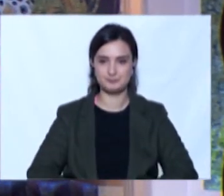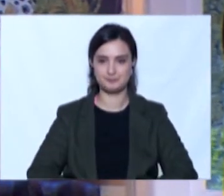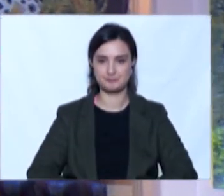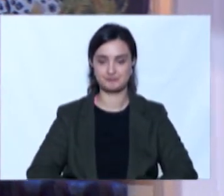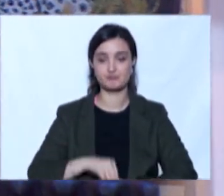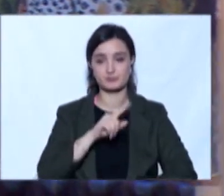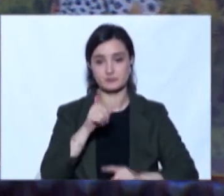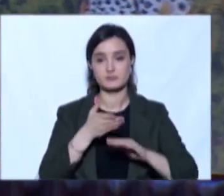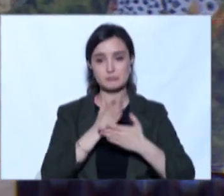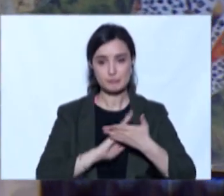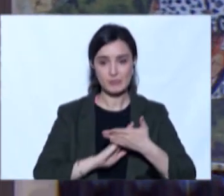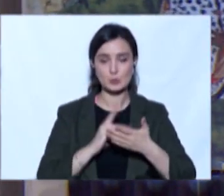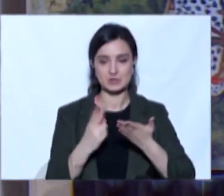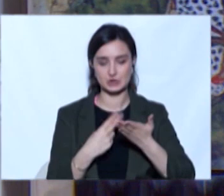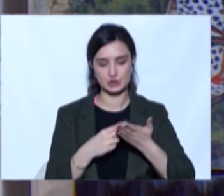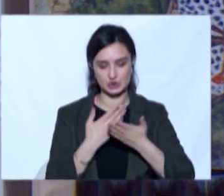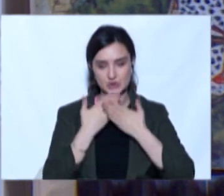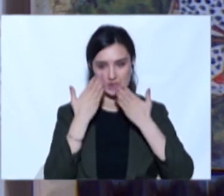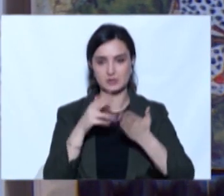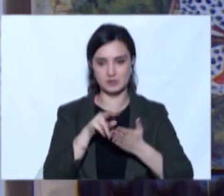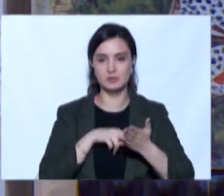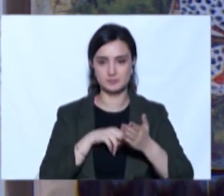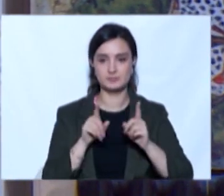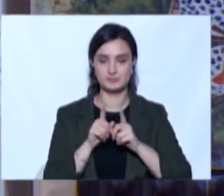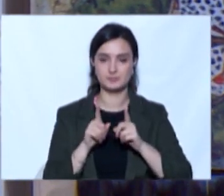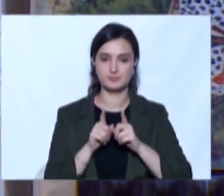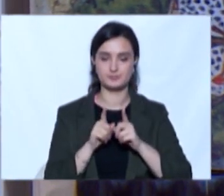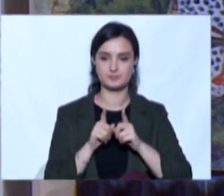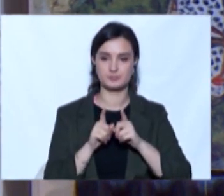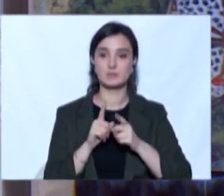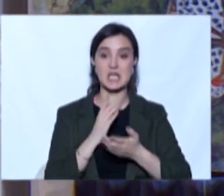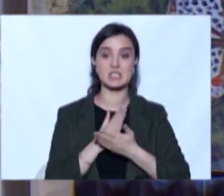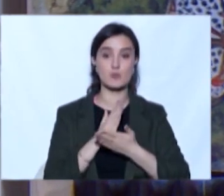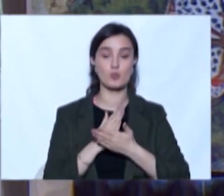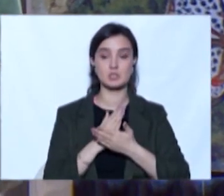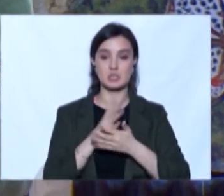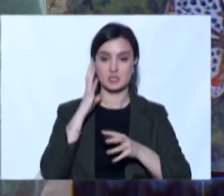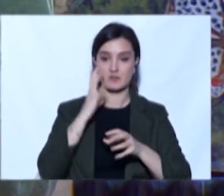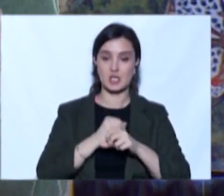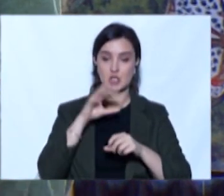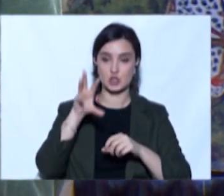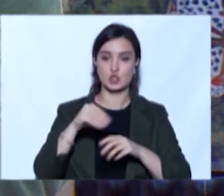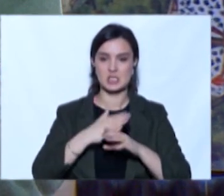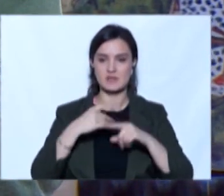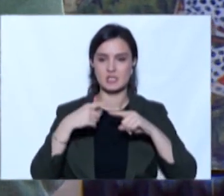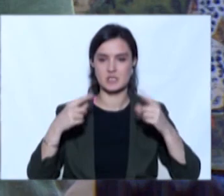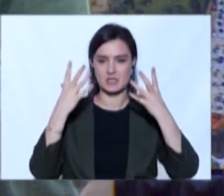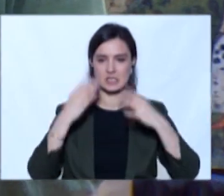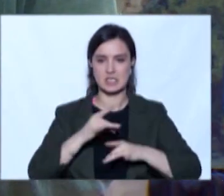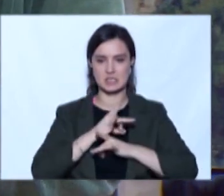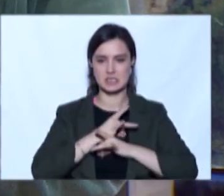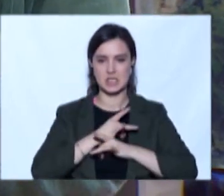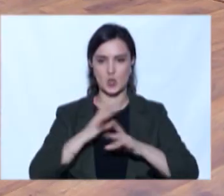თქვენ ნაწილობრივ ზოგადად წიგნში ამოიკითხავთ კიდეც, არსებობს სვანეთში არსებობდა სხვადასხვა დღესასწაული